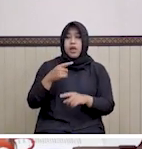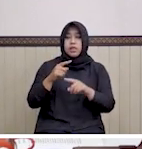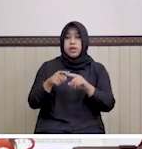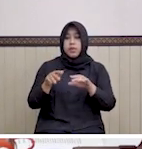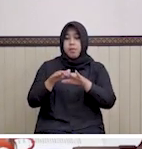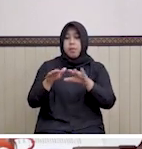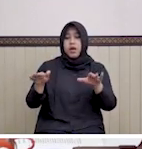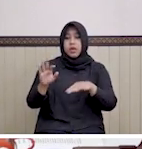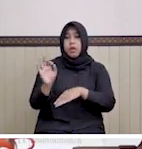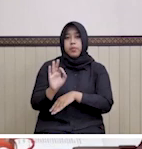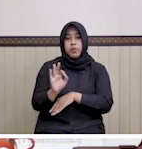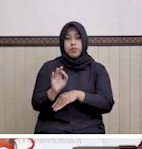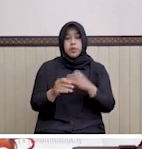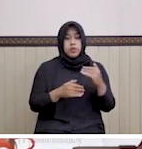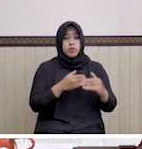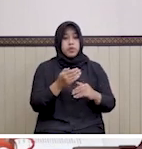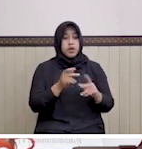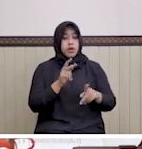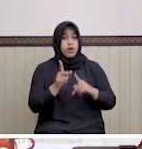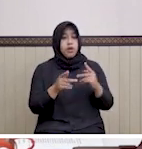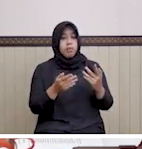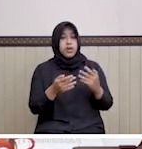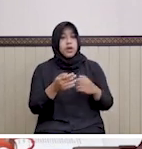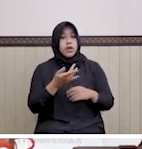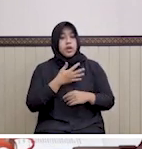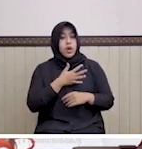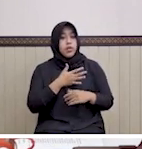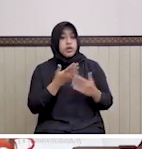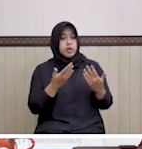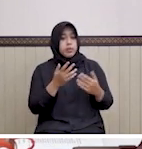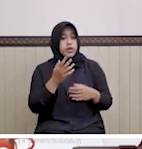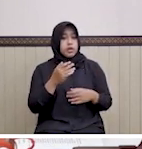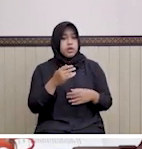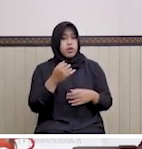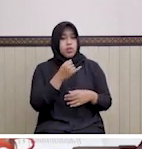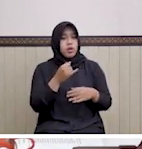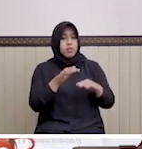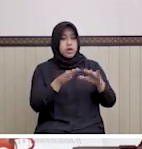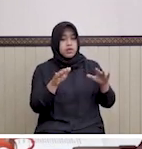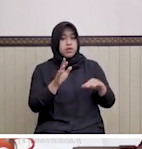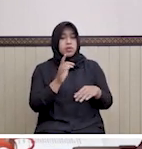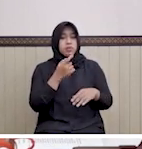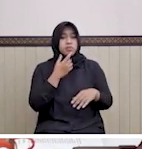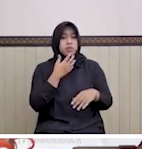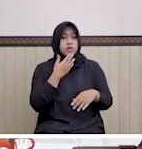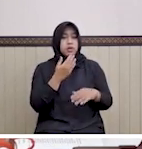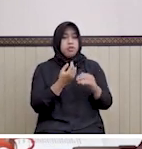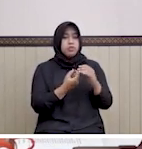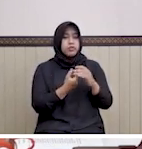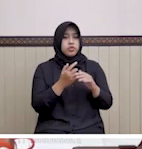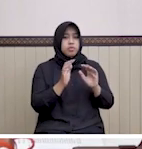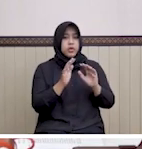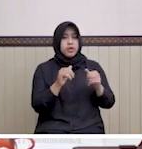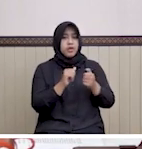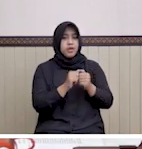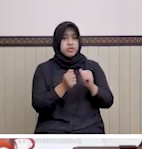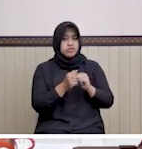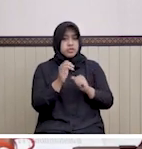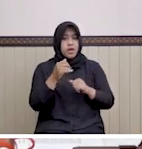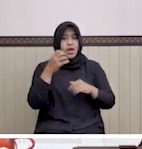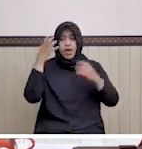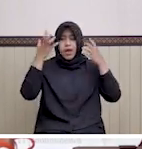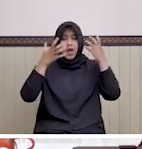itu tadi itu yang kemudian kalau dikhawatirkan merata ini punya kasus gitu kan Ya rada kacau gitu ya